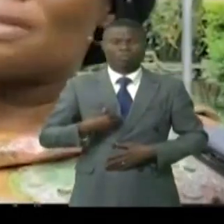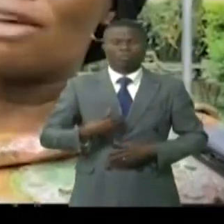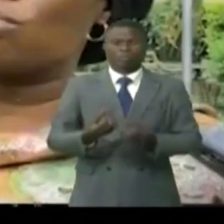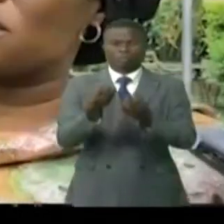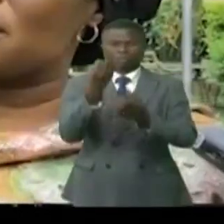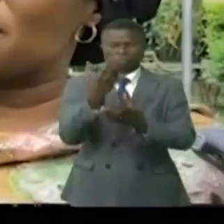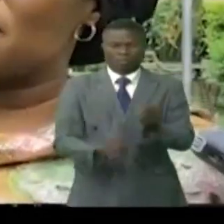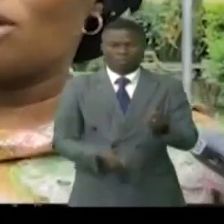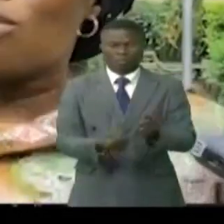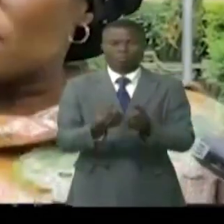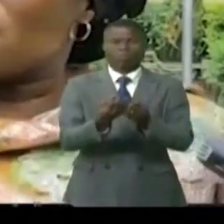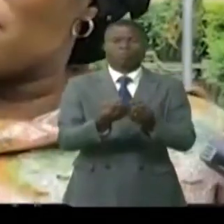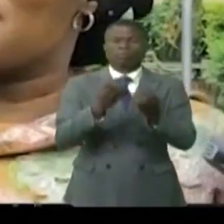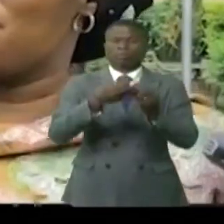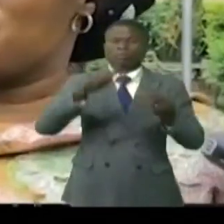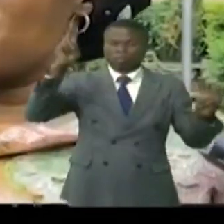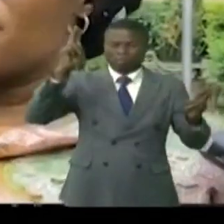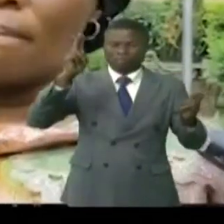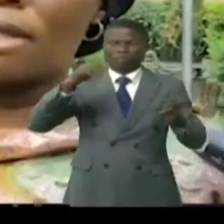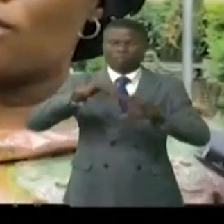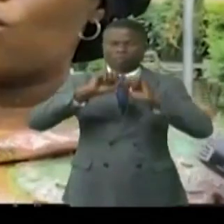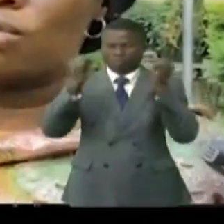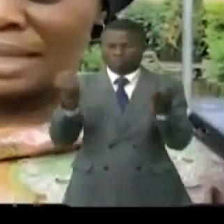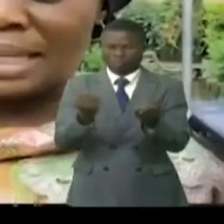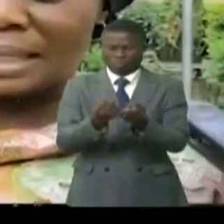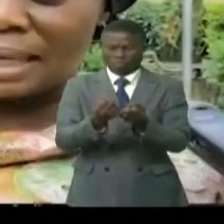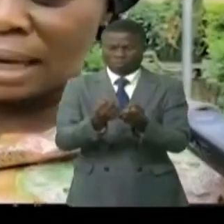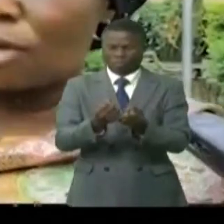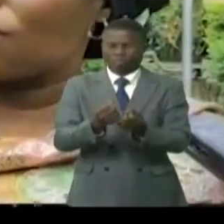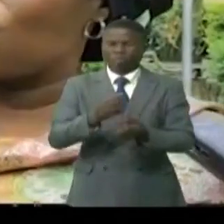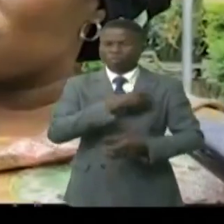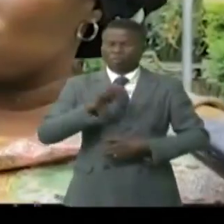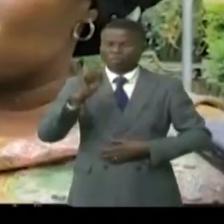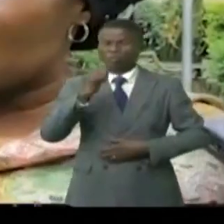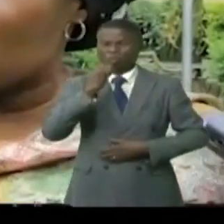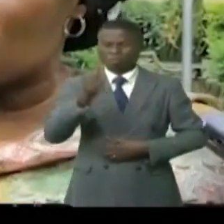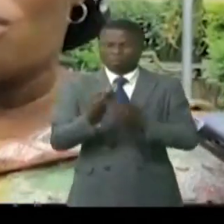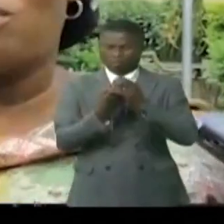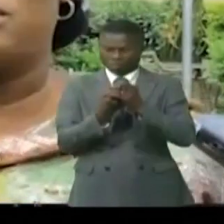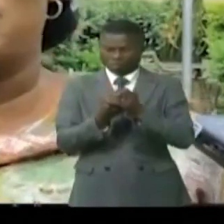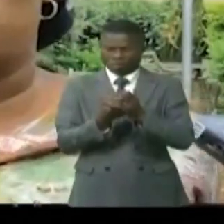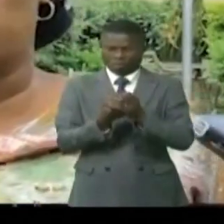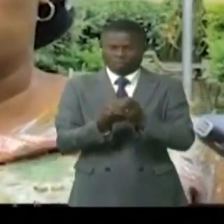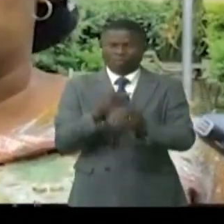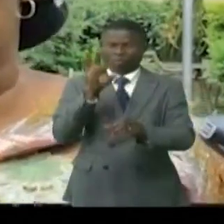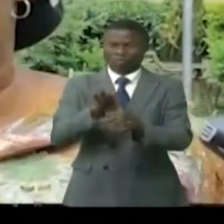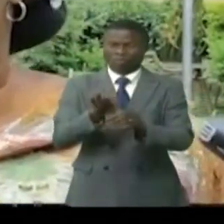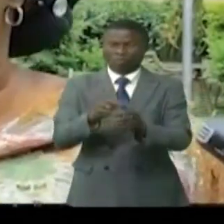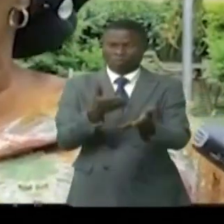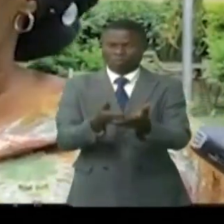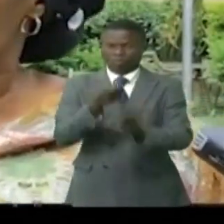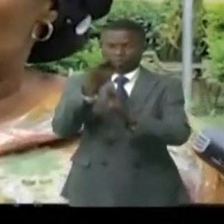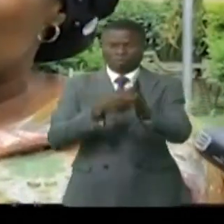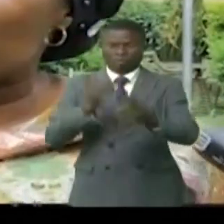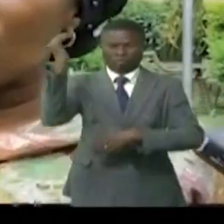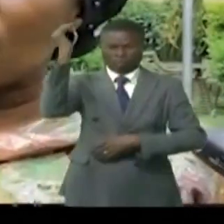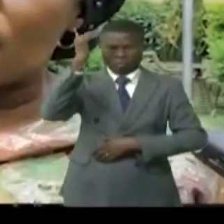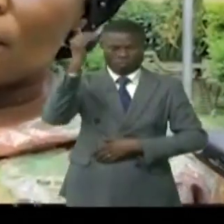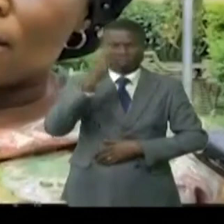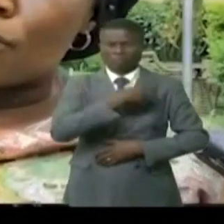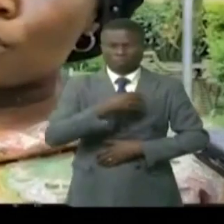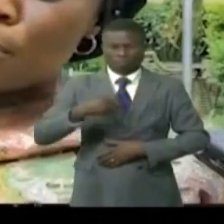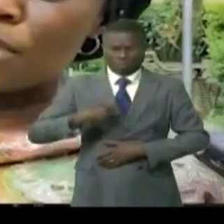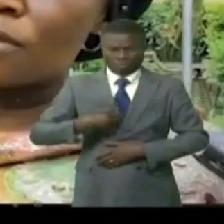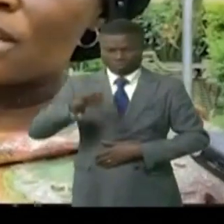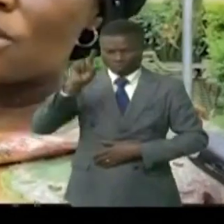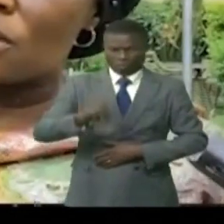la réussite de la société, non seulement de la femme, mais de tous. D'ici là, quelques mois que nous allons aux élections du décembre, les